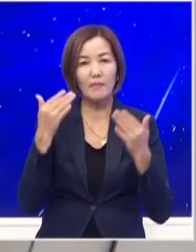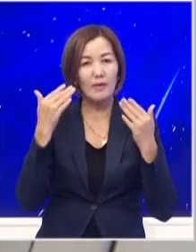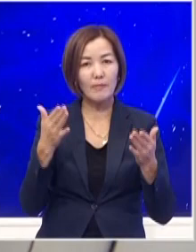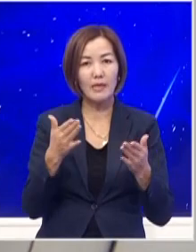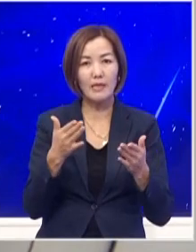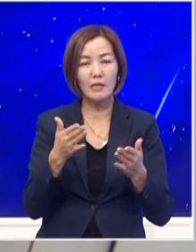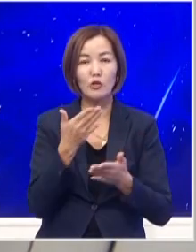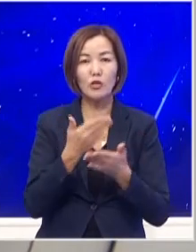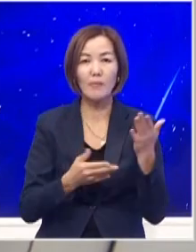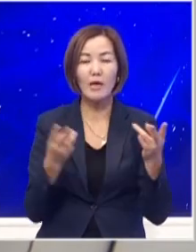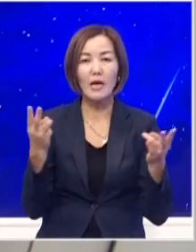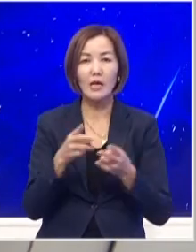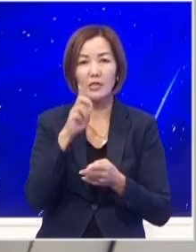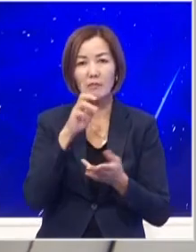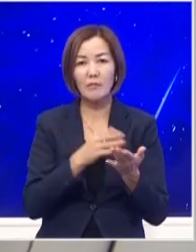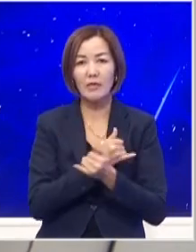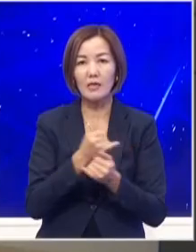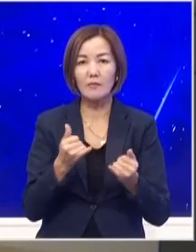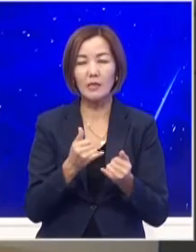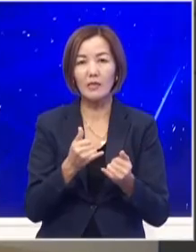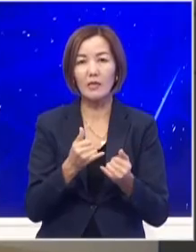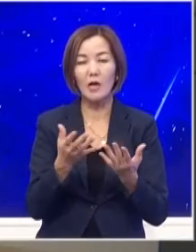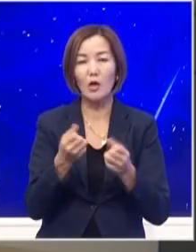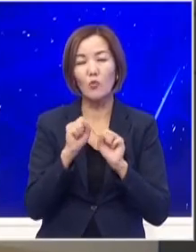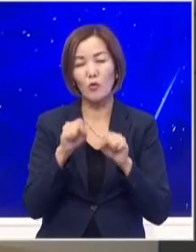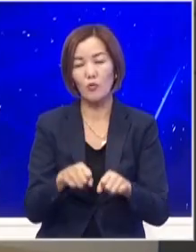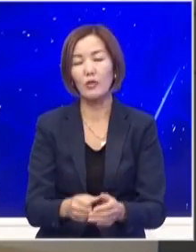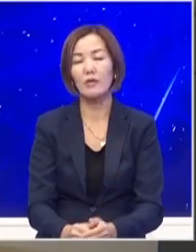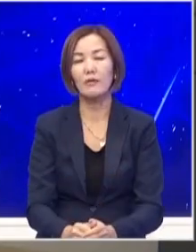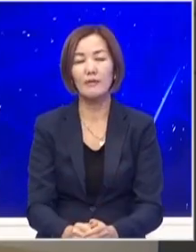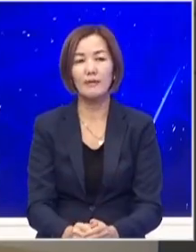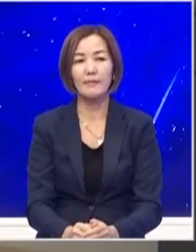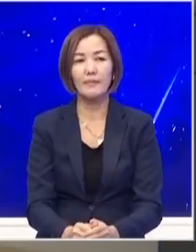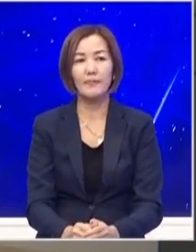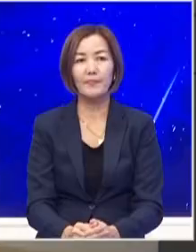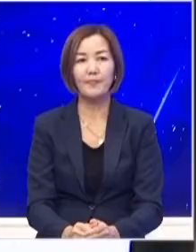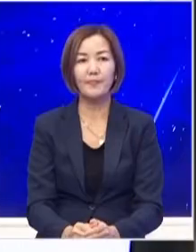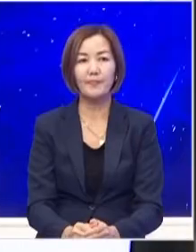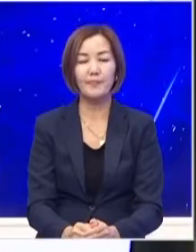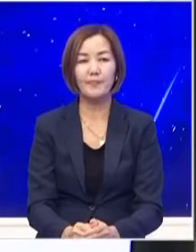білмеген мамандардан сұрап, қажетті мемлекеттік қызметіне қол жеткізеді дейді.